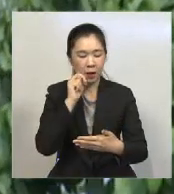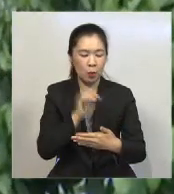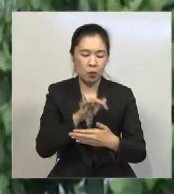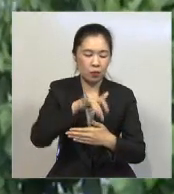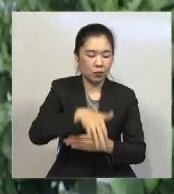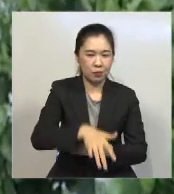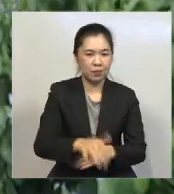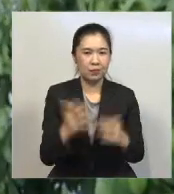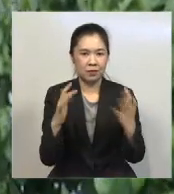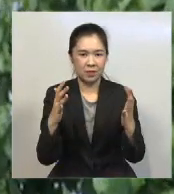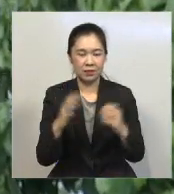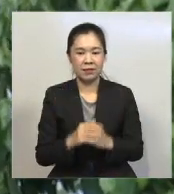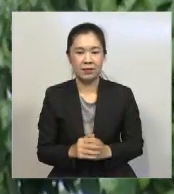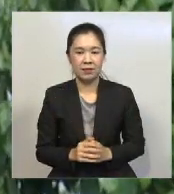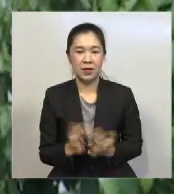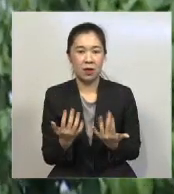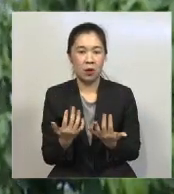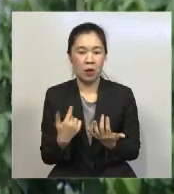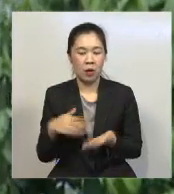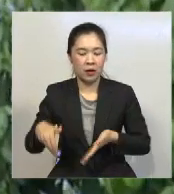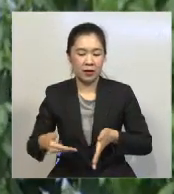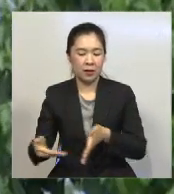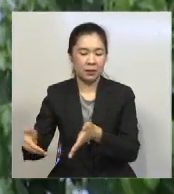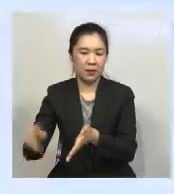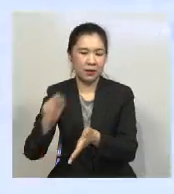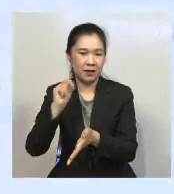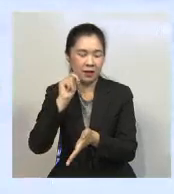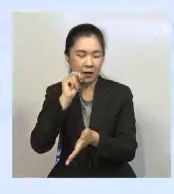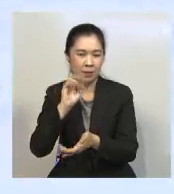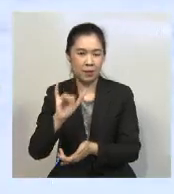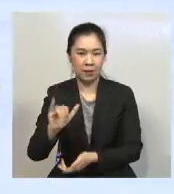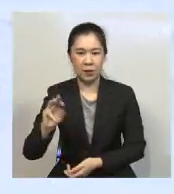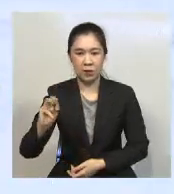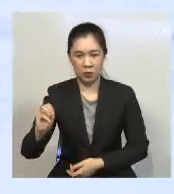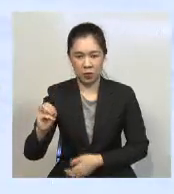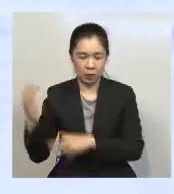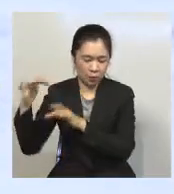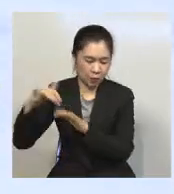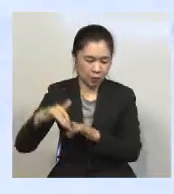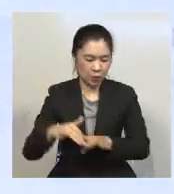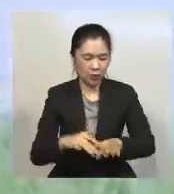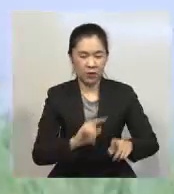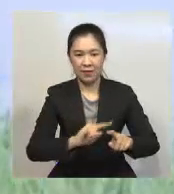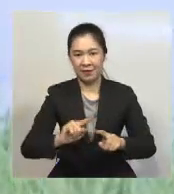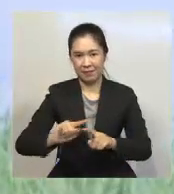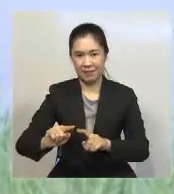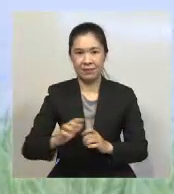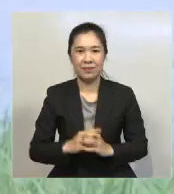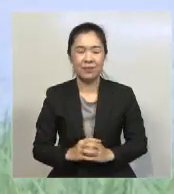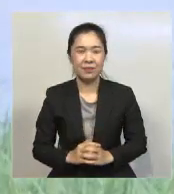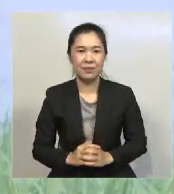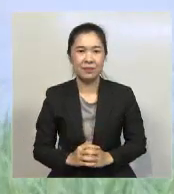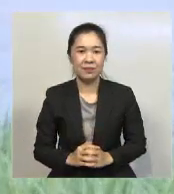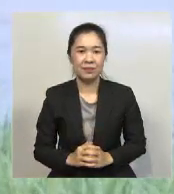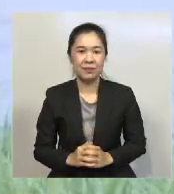องรับน้ำจากแม่น้ำยมกับแม่น้ำวังทองแล้วก็แม่น้ำลำน้ำสาขาต่างๆที่ไหลลงมาดันท้ายเขื่อนเนี่ยนะครับ